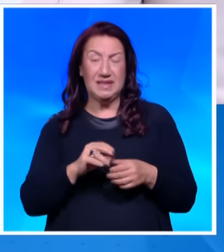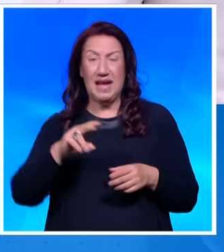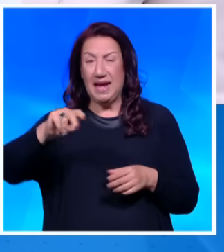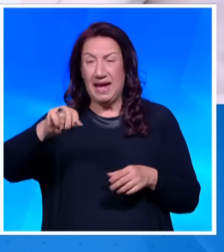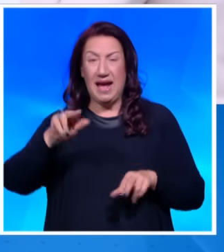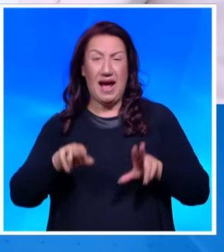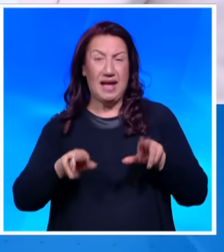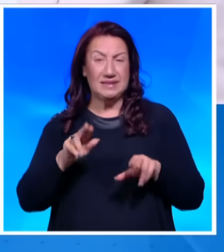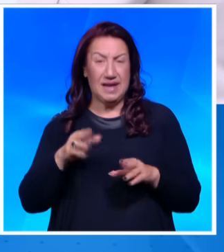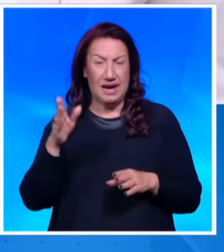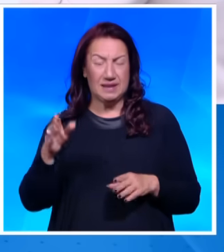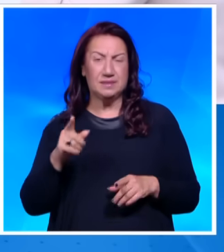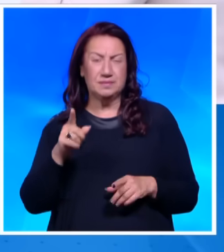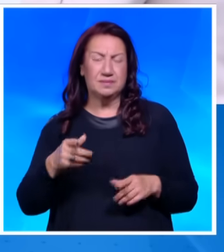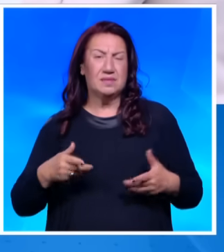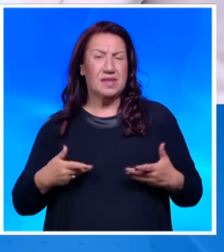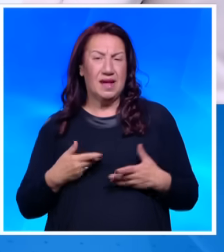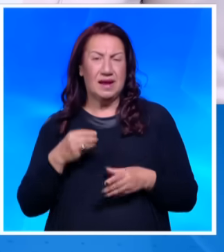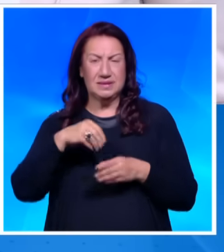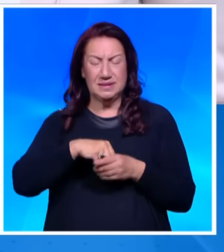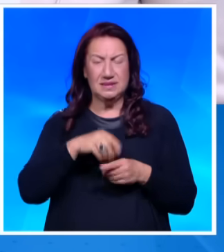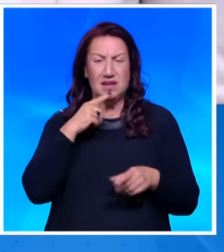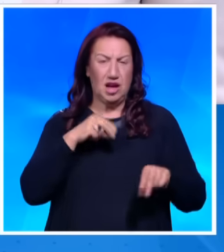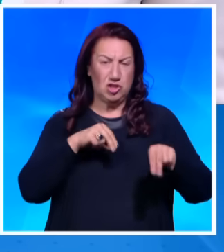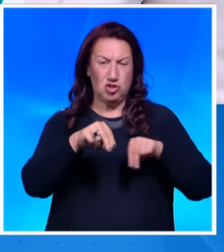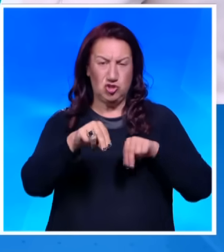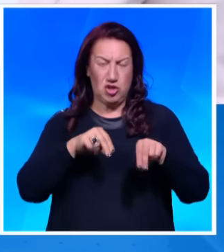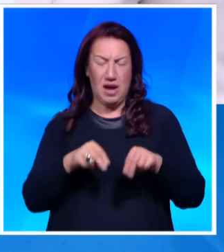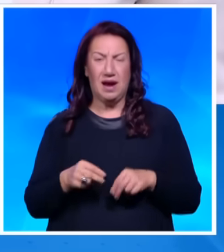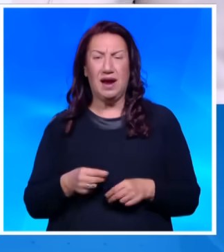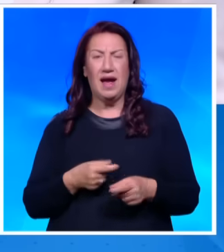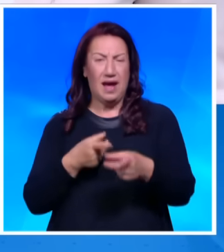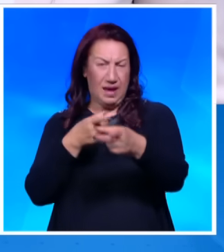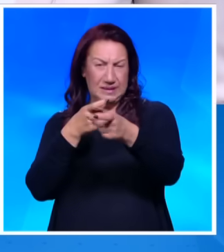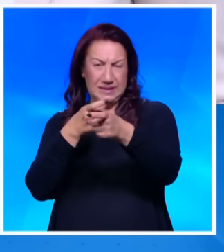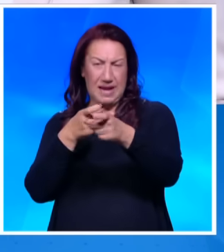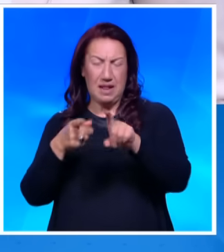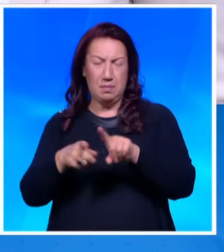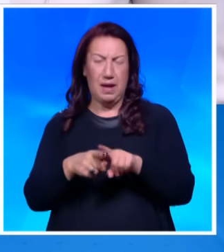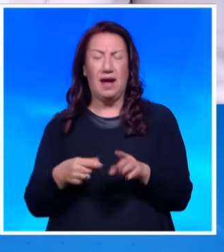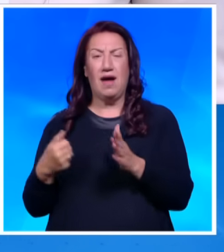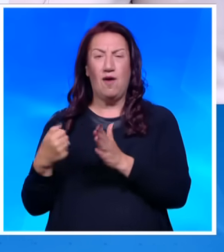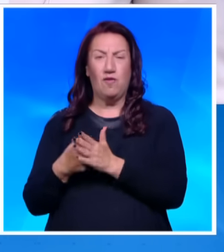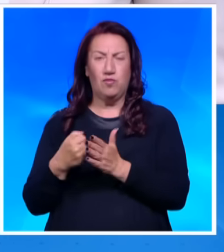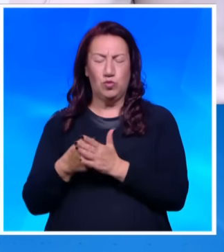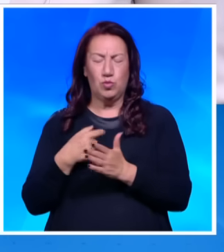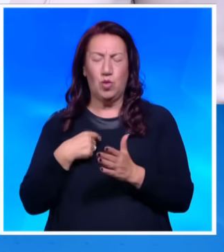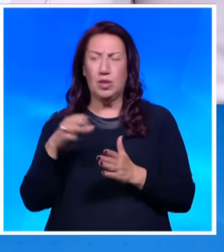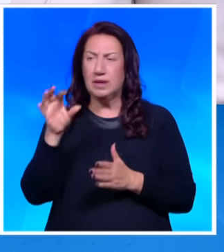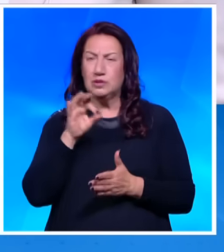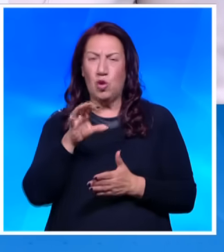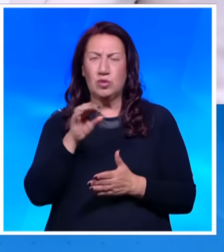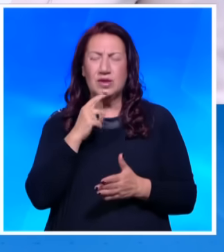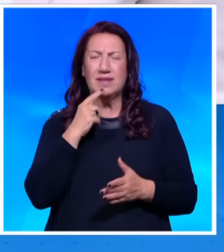това, че има интерес в шаха, в стрелбата и в футбола. Колекционер на редки антики,